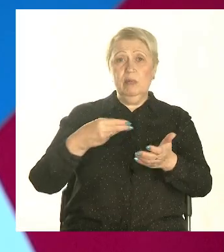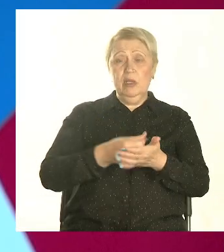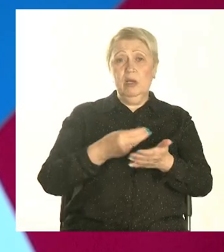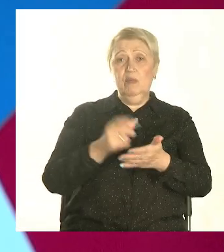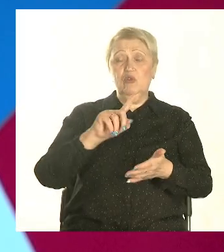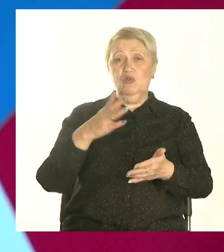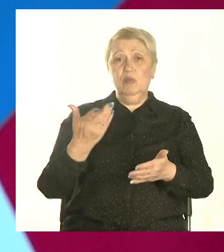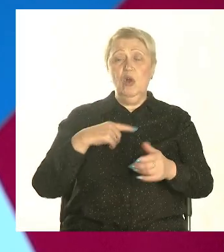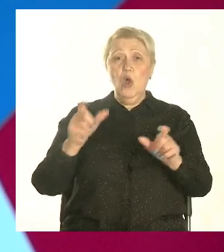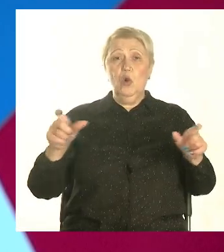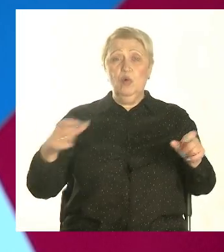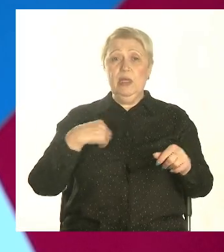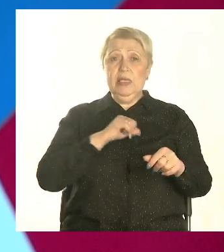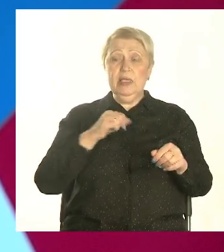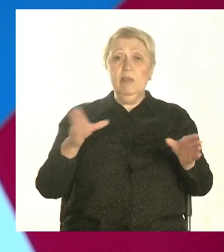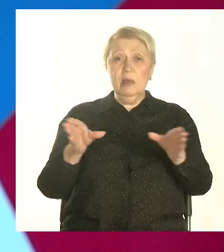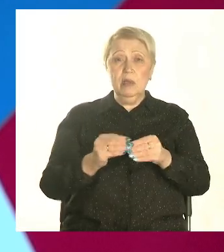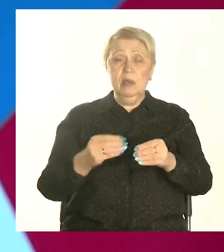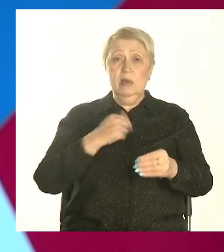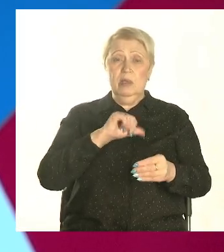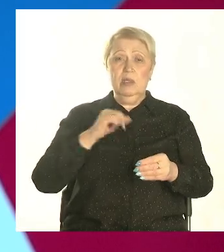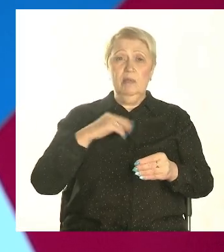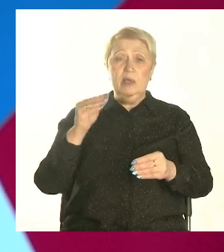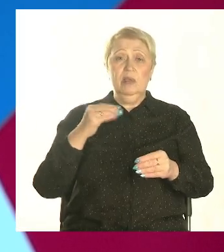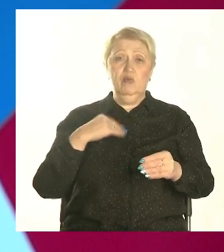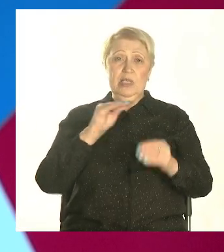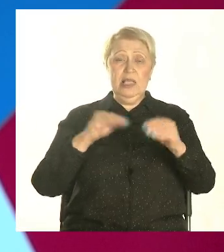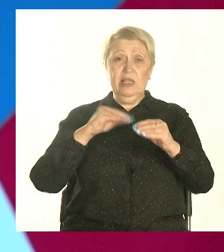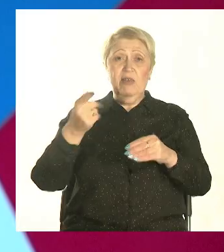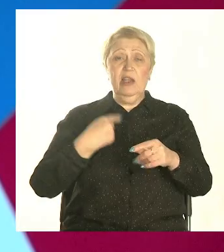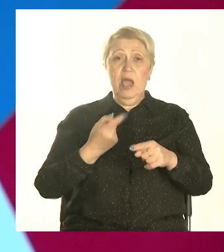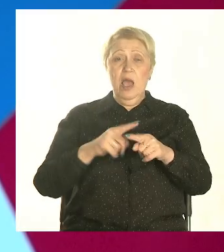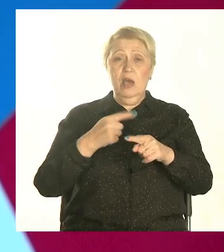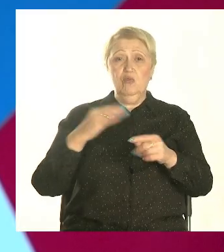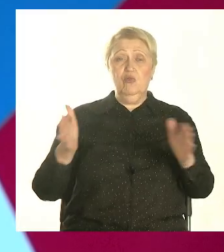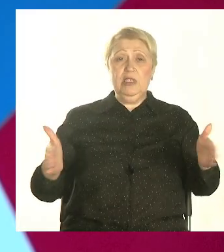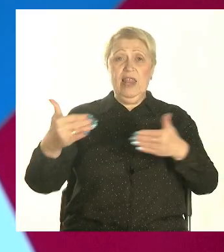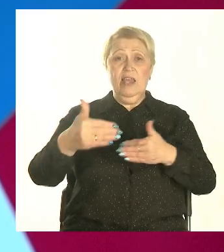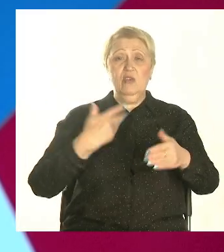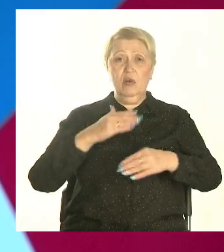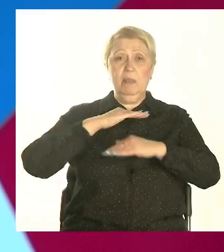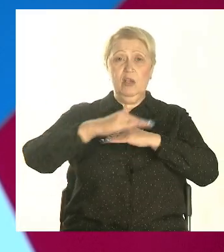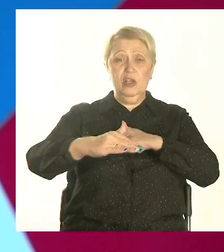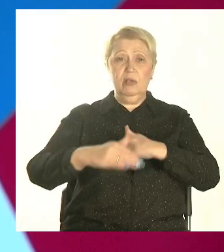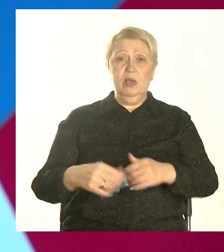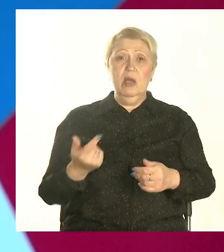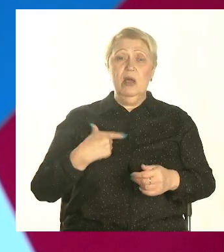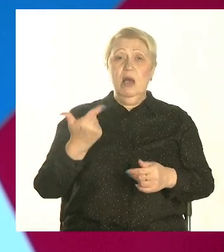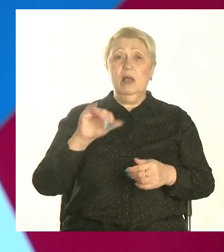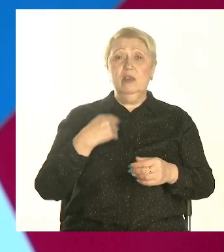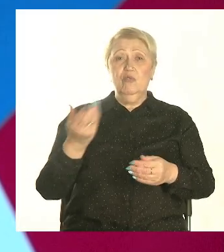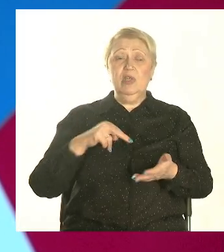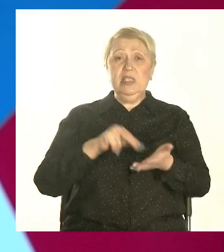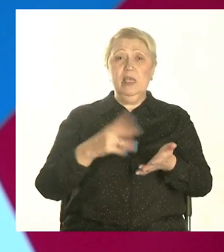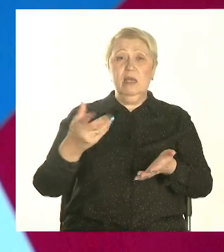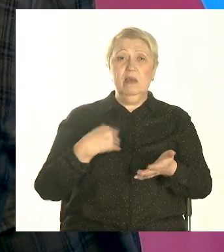чтобы люди, софинансируя создание контейнерных площадок, получали у себя не просто контейнерную площадку, где стоят обычные ржавые